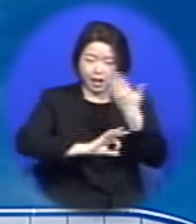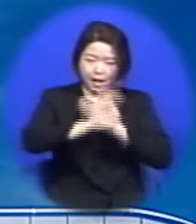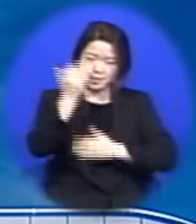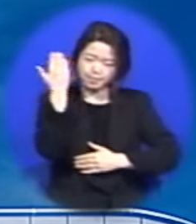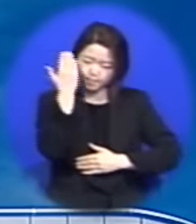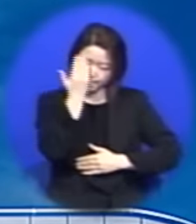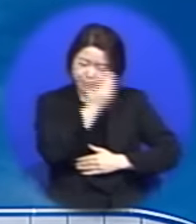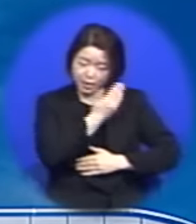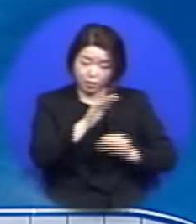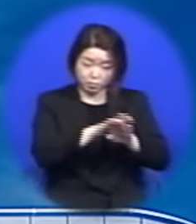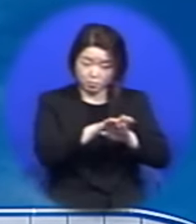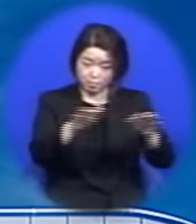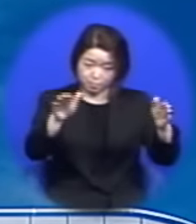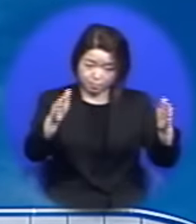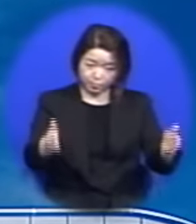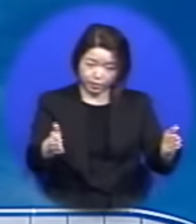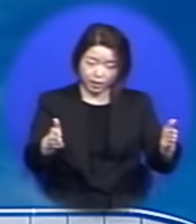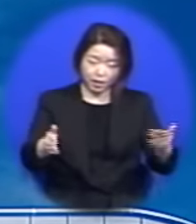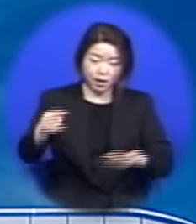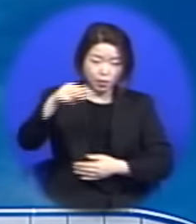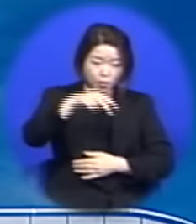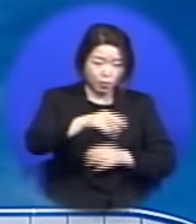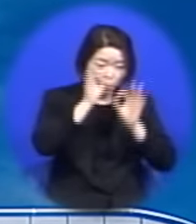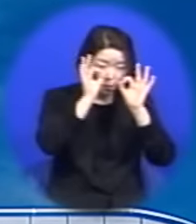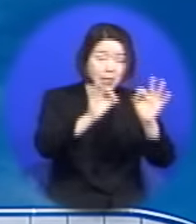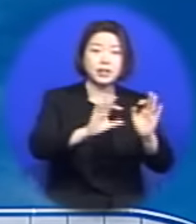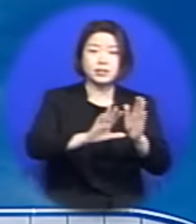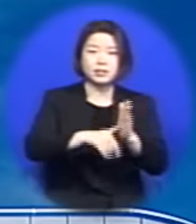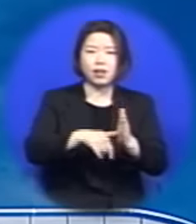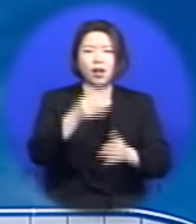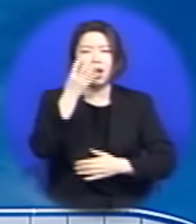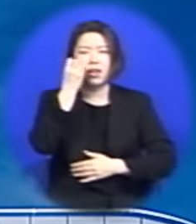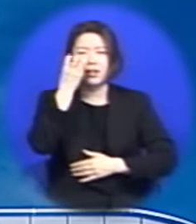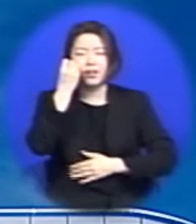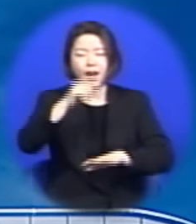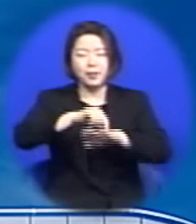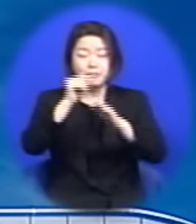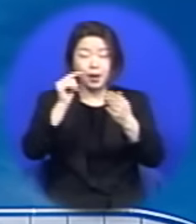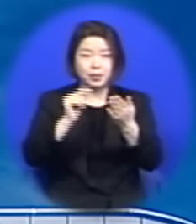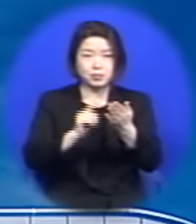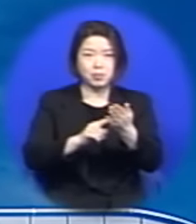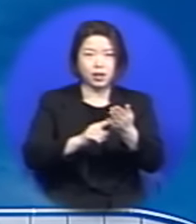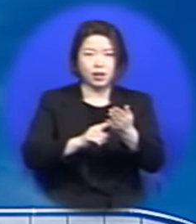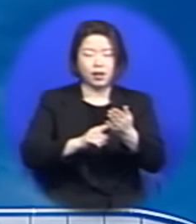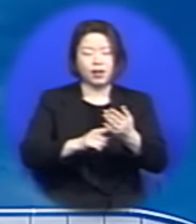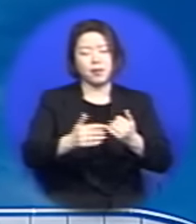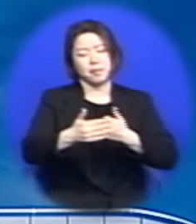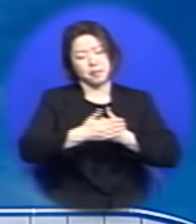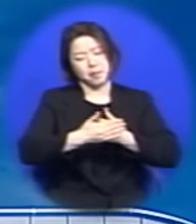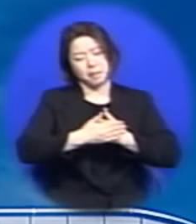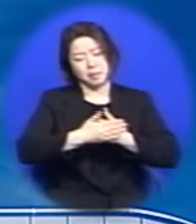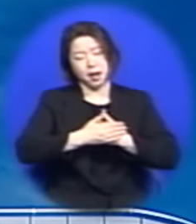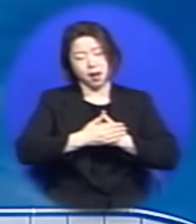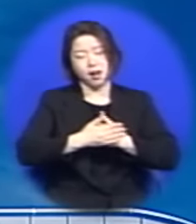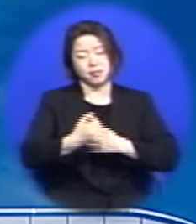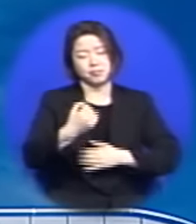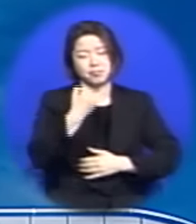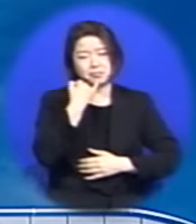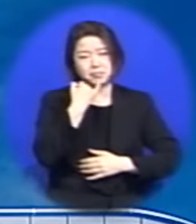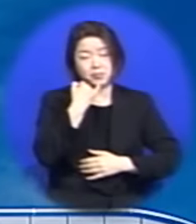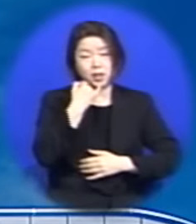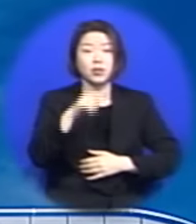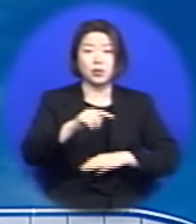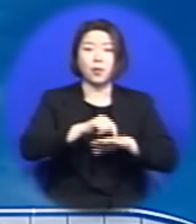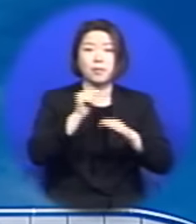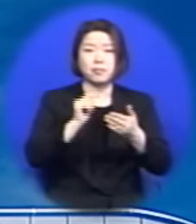놓은 그 친구 앞에 섰을 때 이상하게 마음에 격려가 되더 그래요 넌 잘할 수